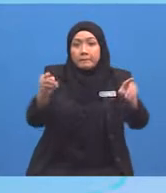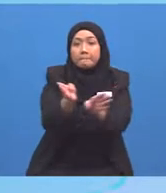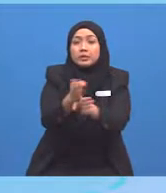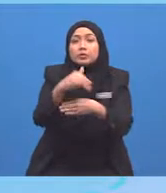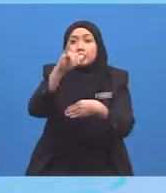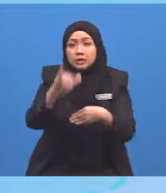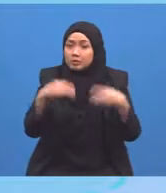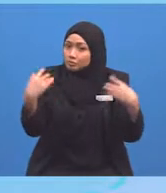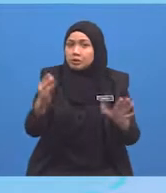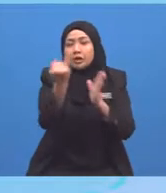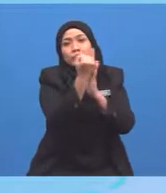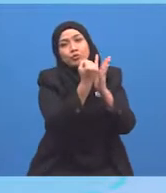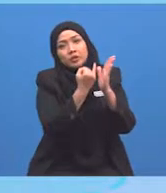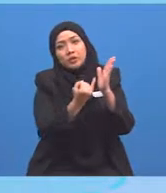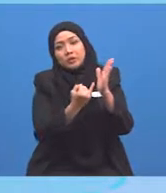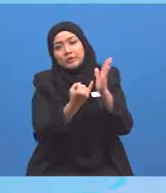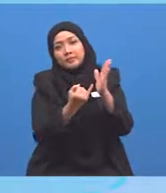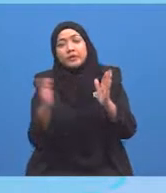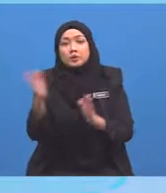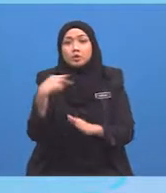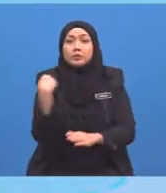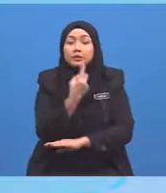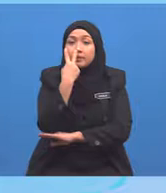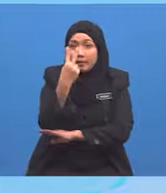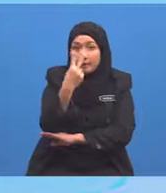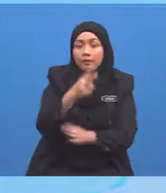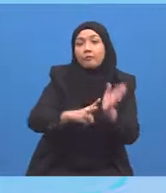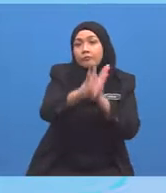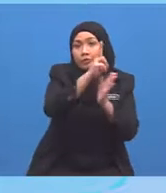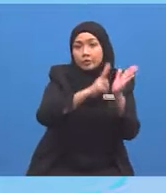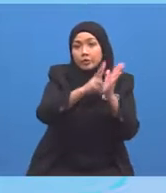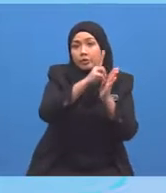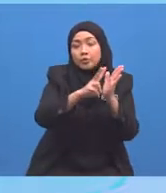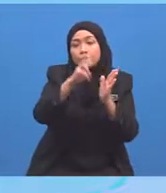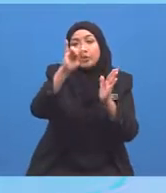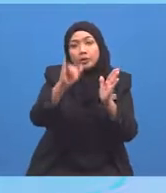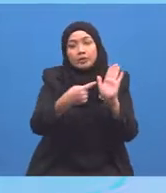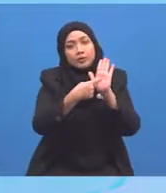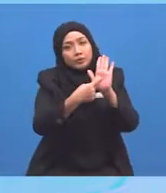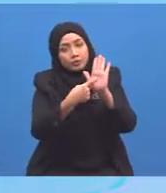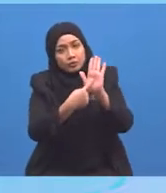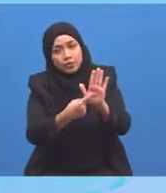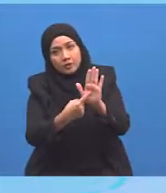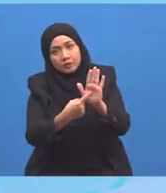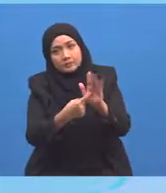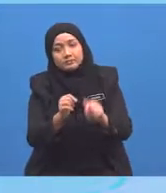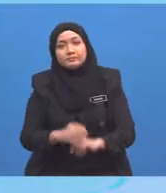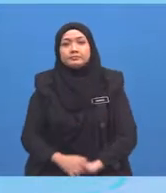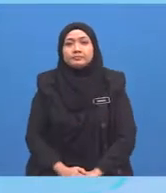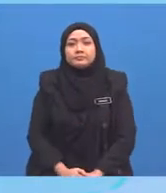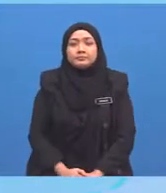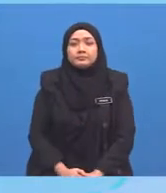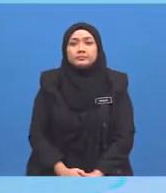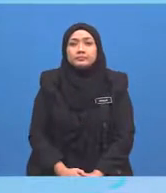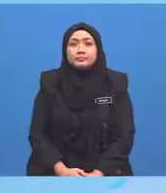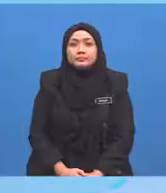adalah melabelkan bucu-bucu dan namakan poligon yang